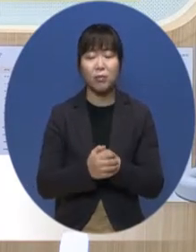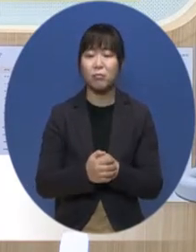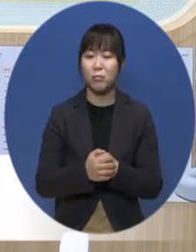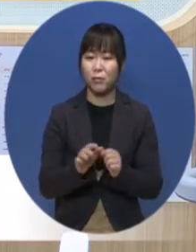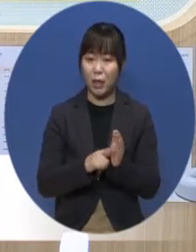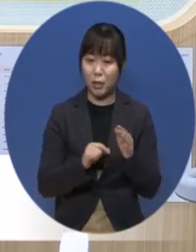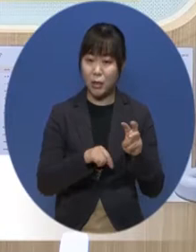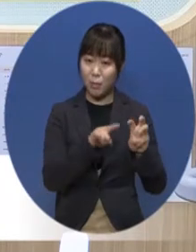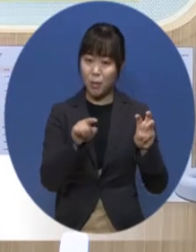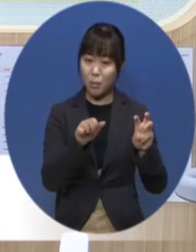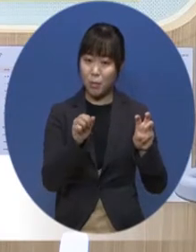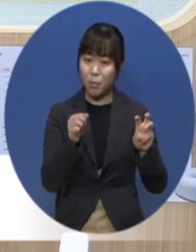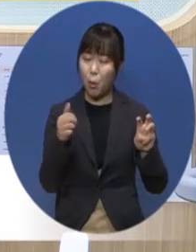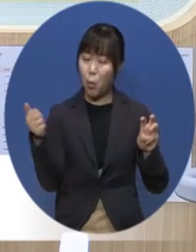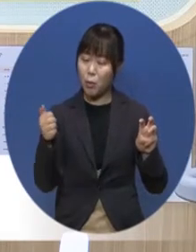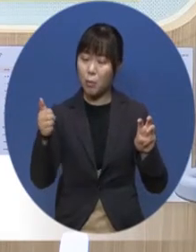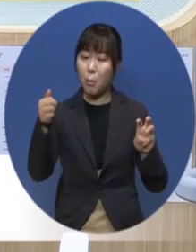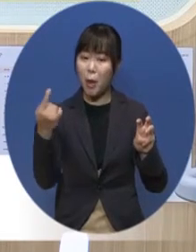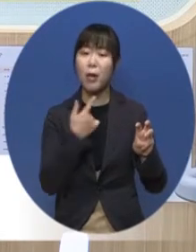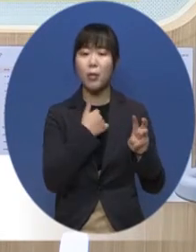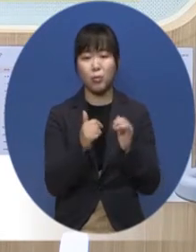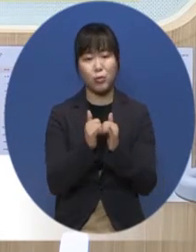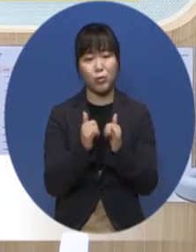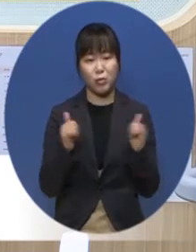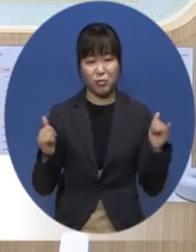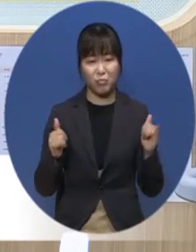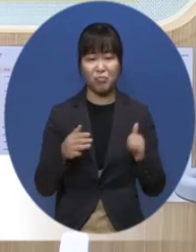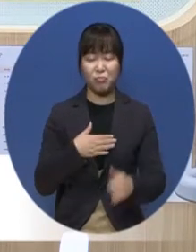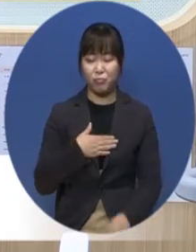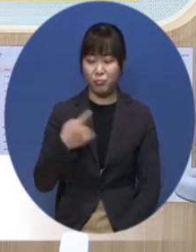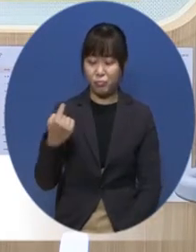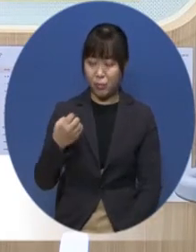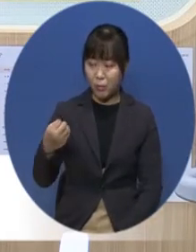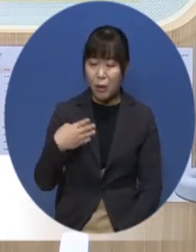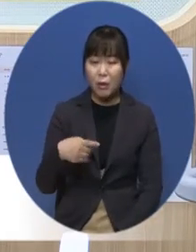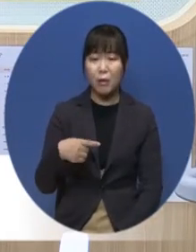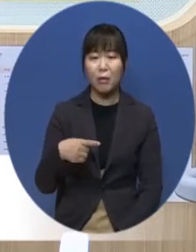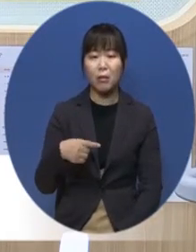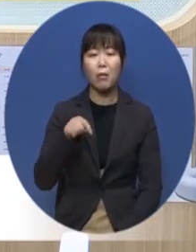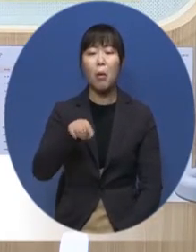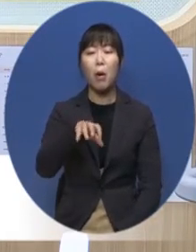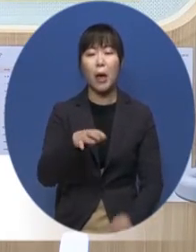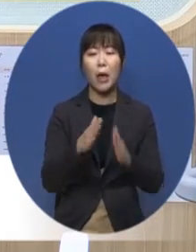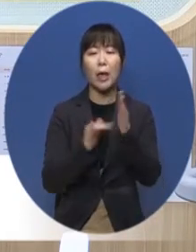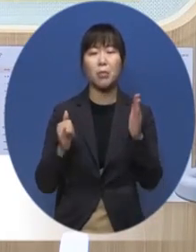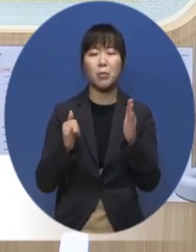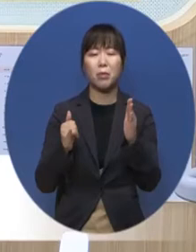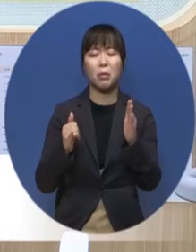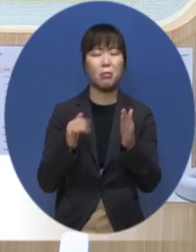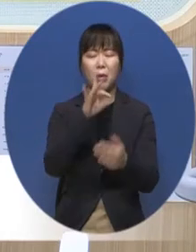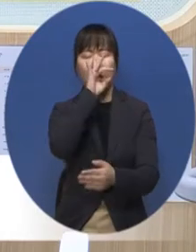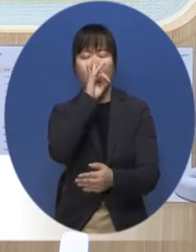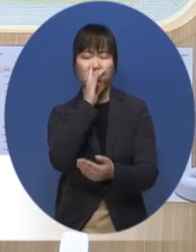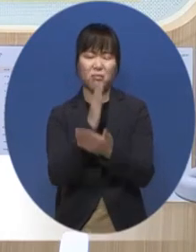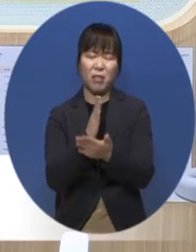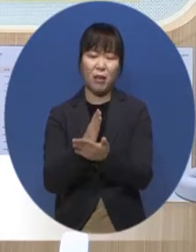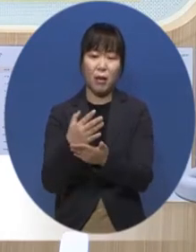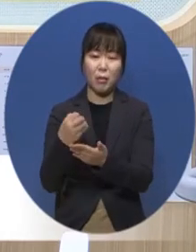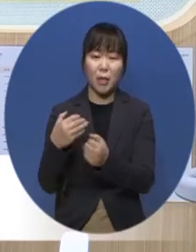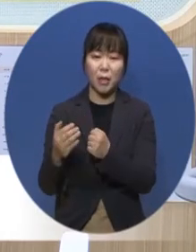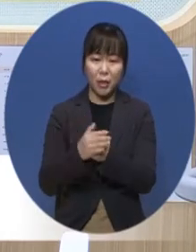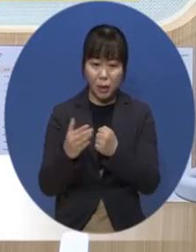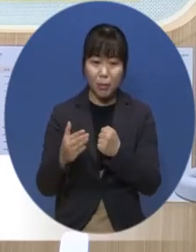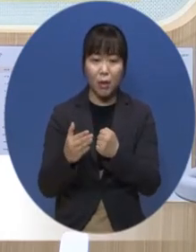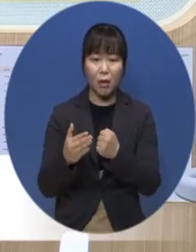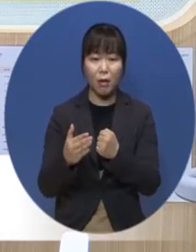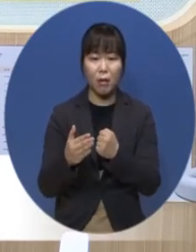한 30회, 50회 이렇게 많이 하신 분들도 저한테 와서 그러세요. 헌혈의 집에 가족분들이 못 가게 해서 헌혈을 뭐세달